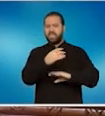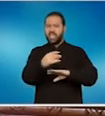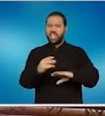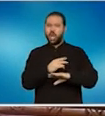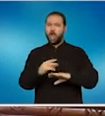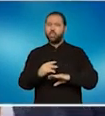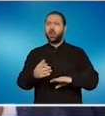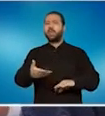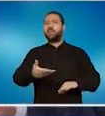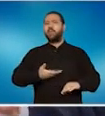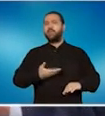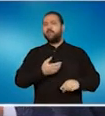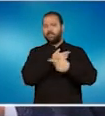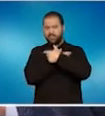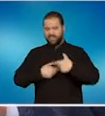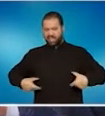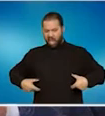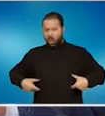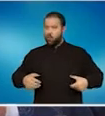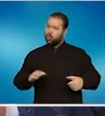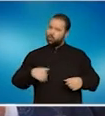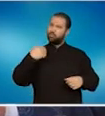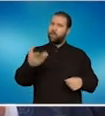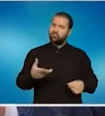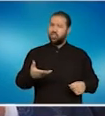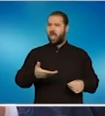hirotonit în 41, diacon la o zi, după aceea preot,